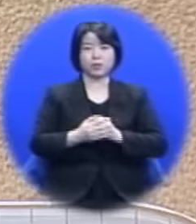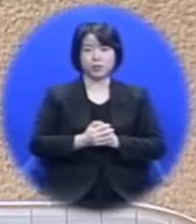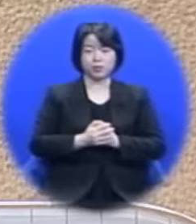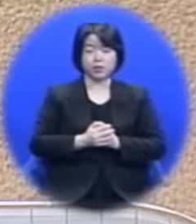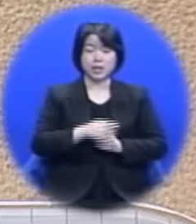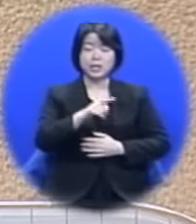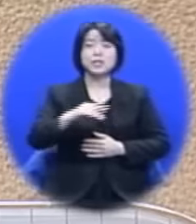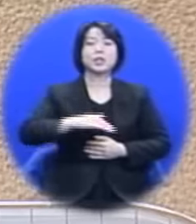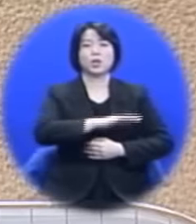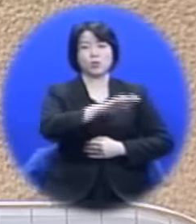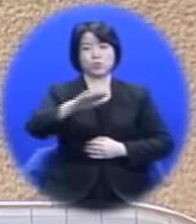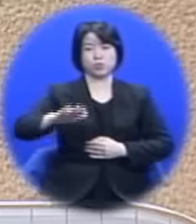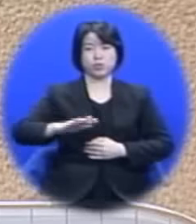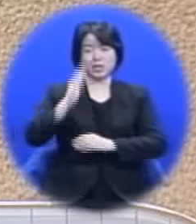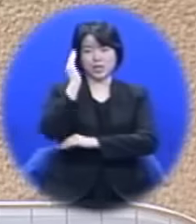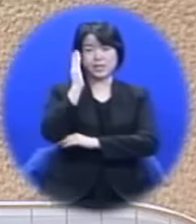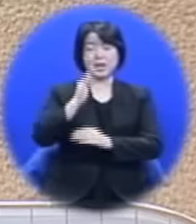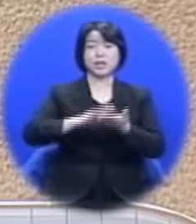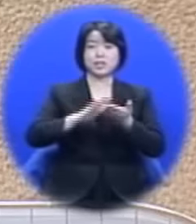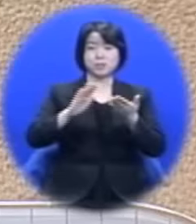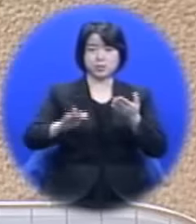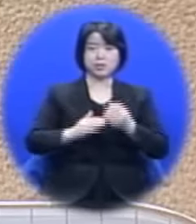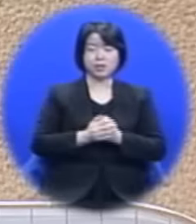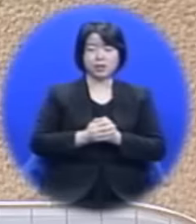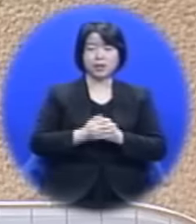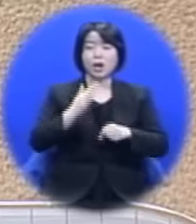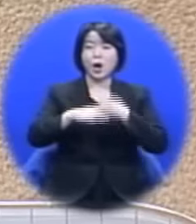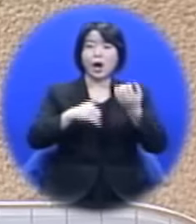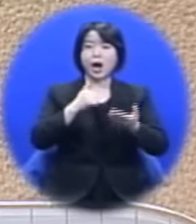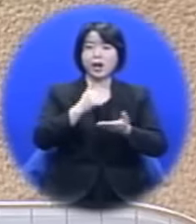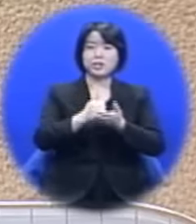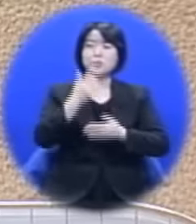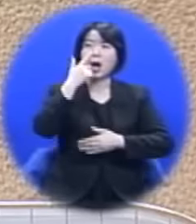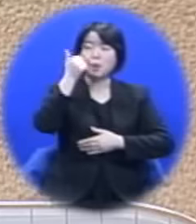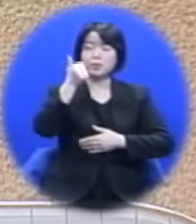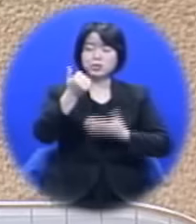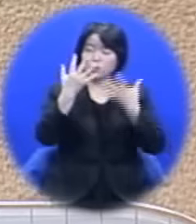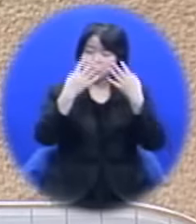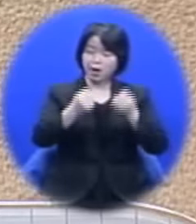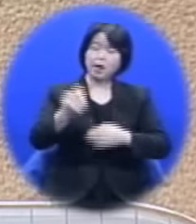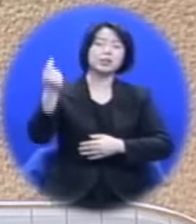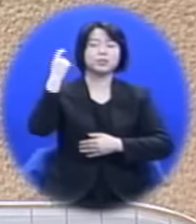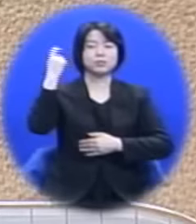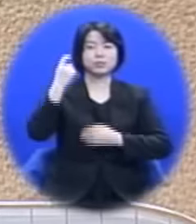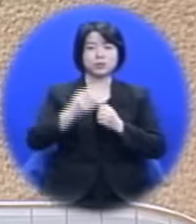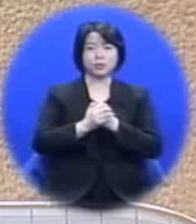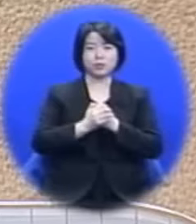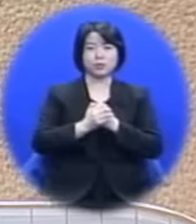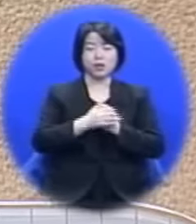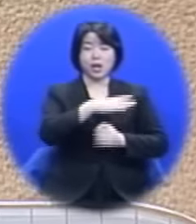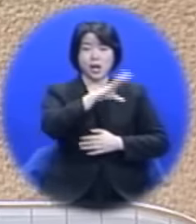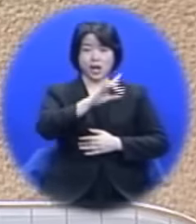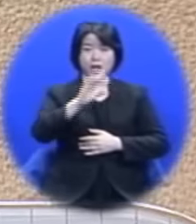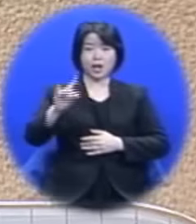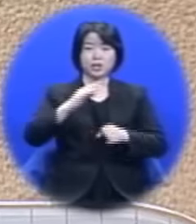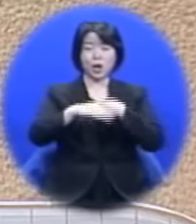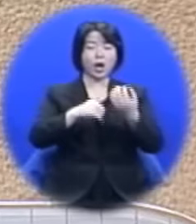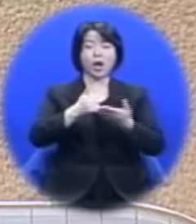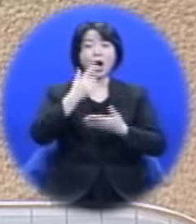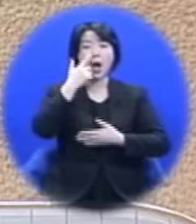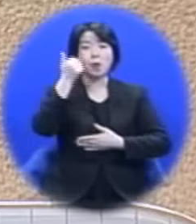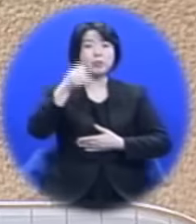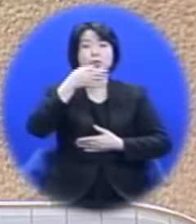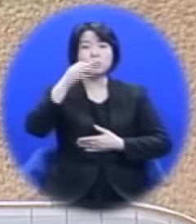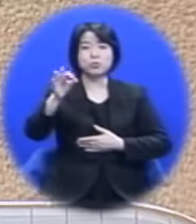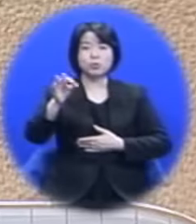이야기예요 하나님 아버지라고 많이 들었어요 때때로는 하나님 아버지라고 부르기도 했어요 그런데